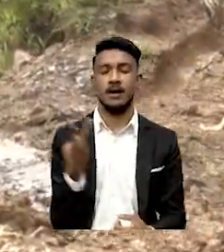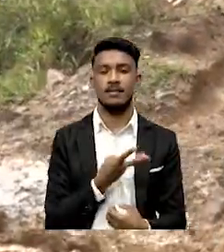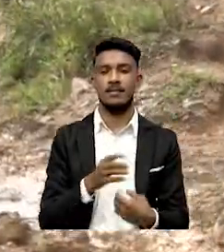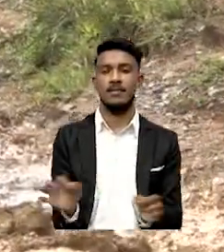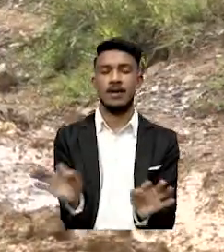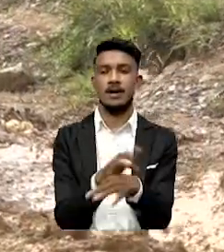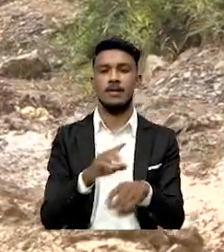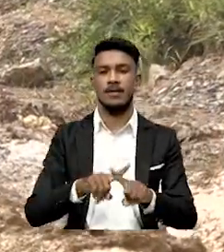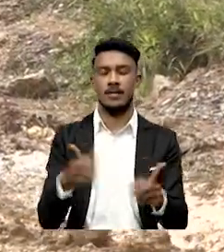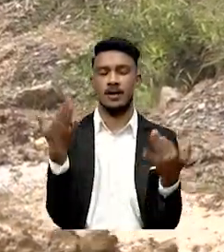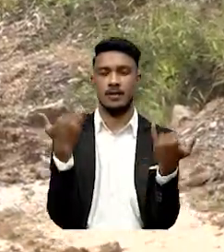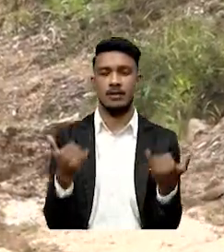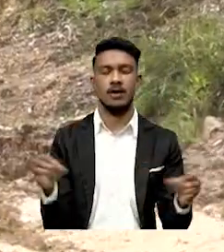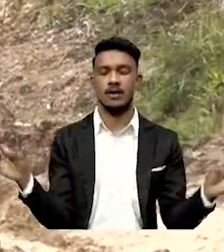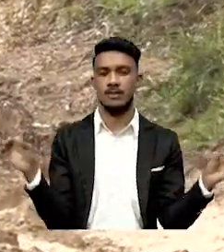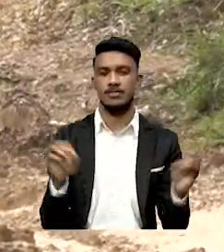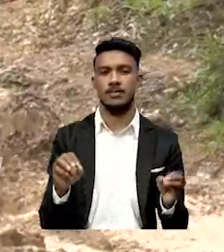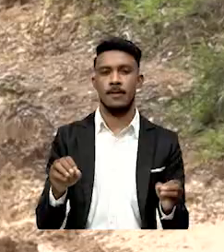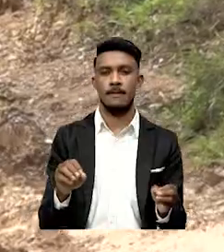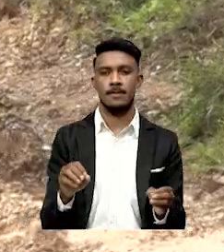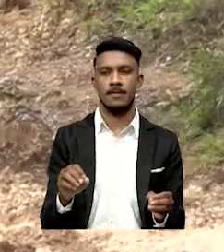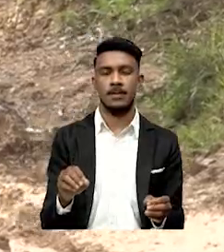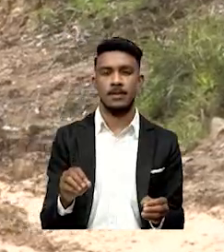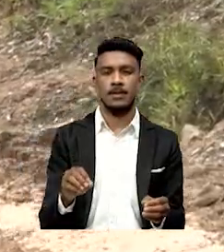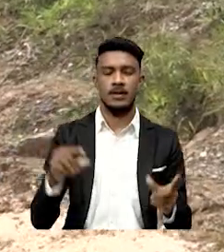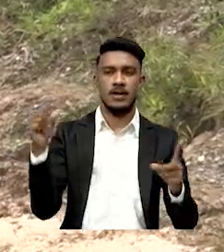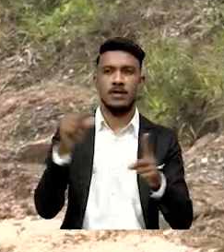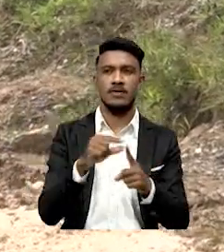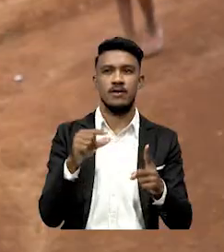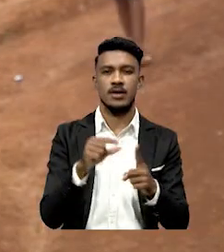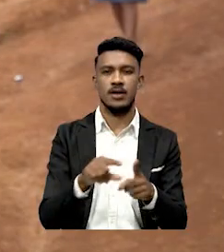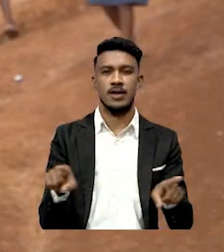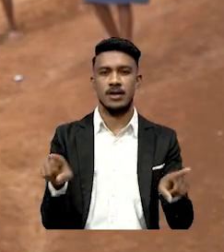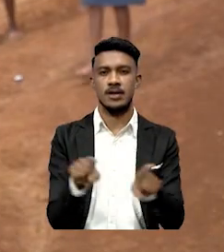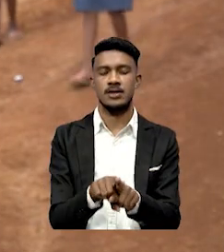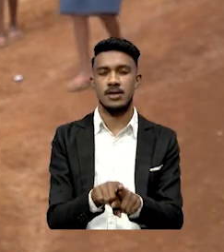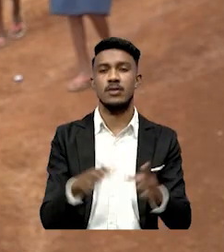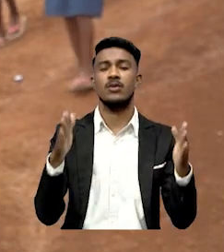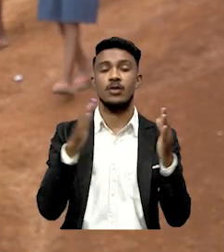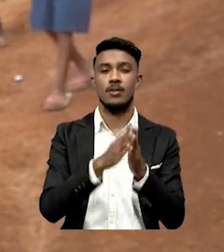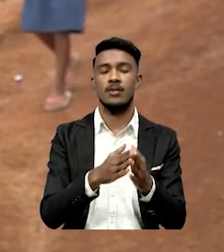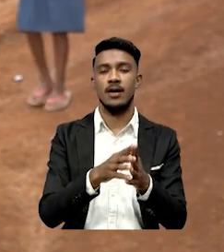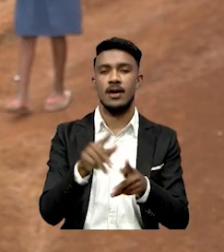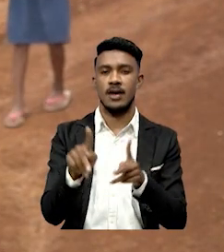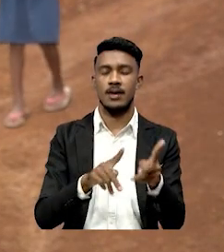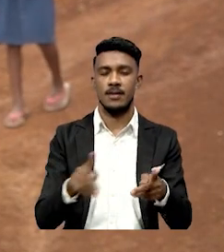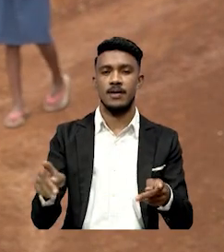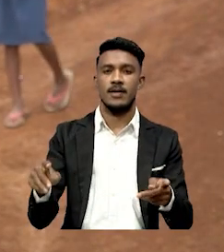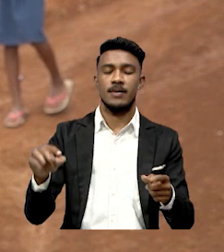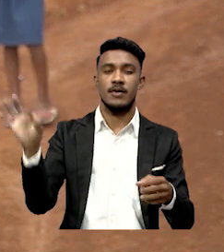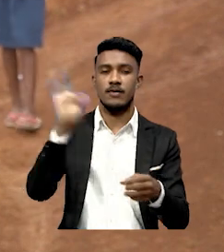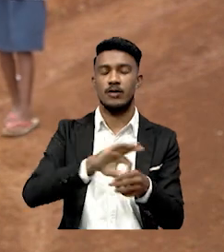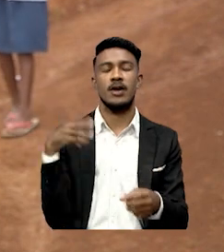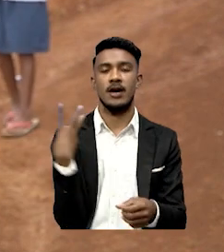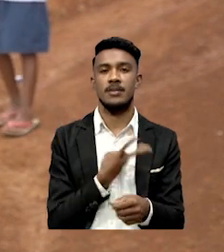sa, banyak itu liu kami rona liu form balut mai door to door, ia umalai cerita diangkat. Ini banyak balut kami sehari kami nene dalam kami